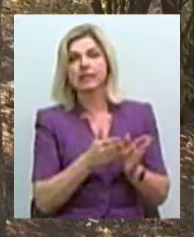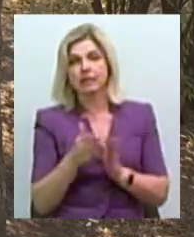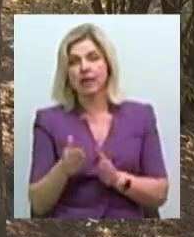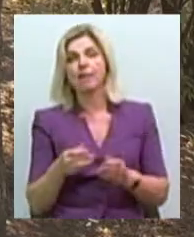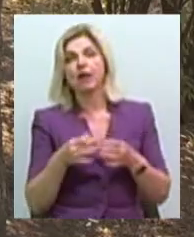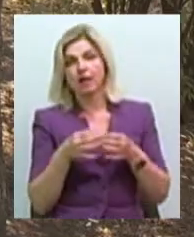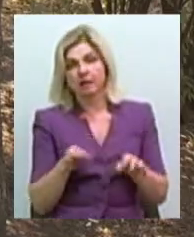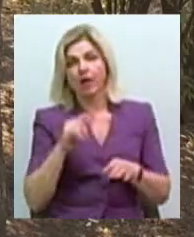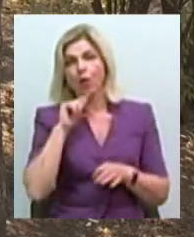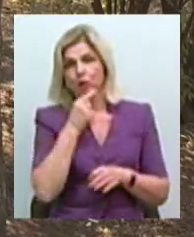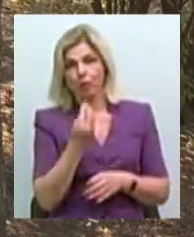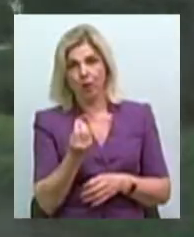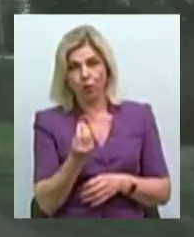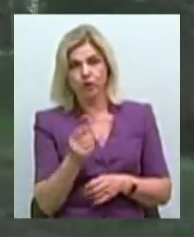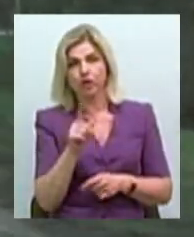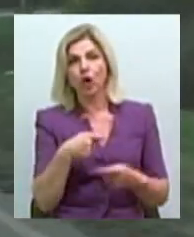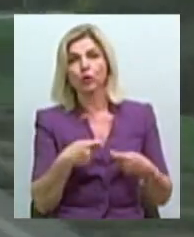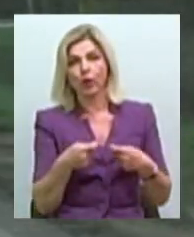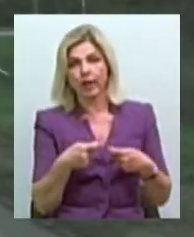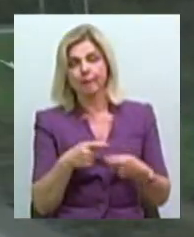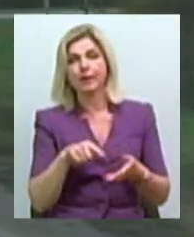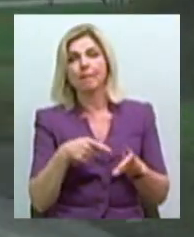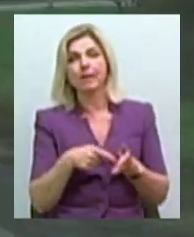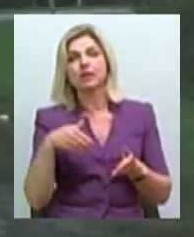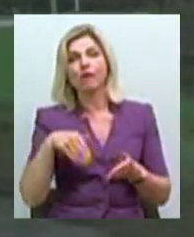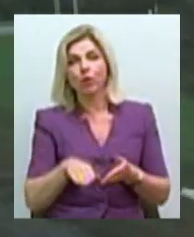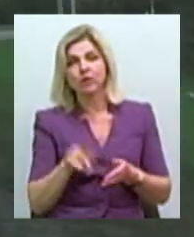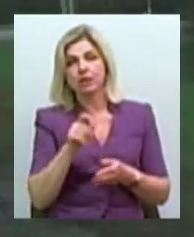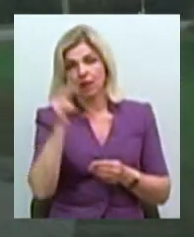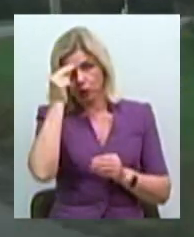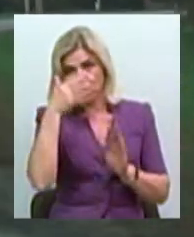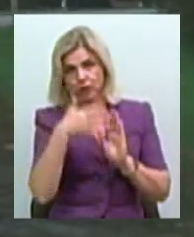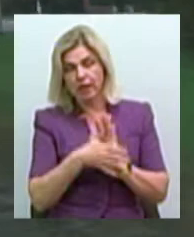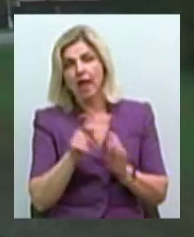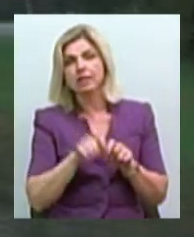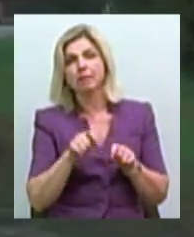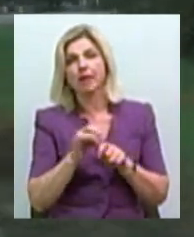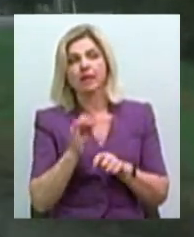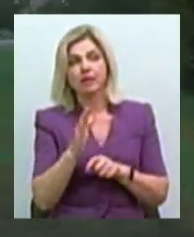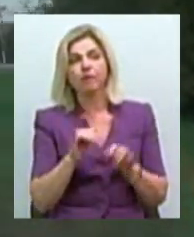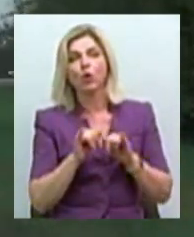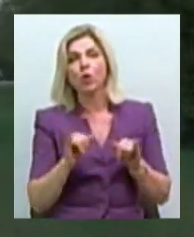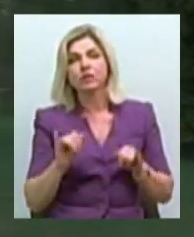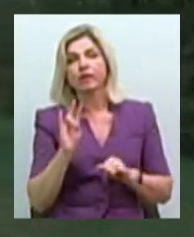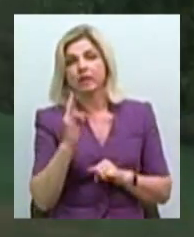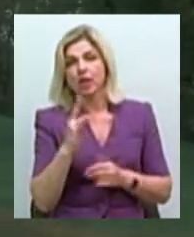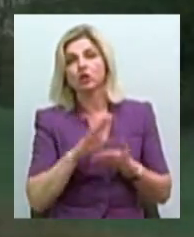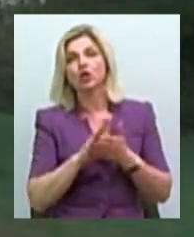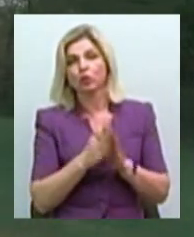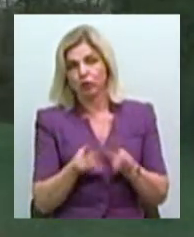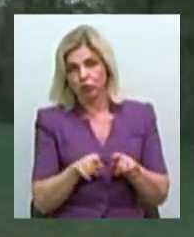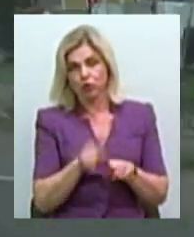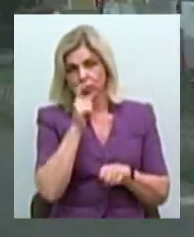дозволяє економити кошти через торги. У місті Вознесенську, за дослідженням експертів Фонду розвитку Миколаєва, ситуація теж